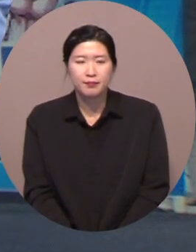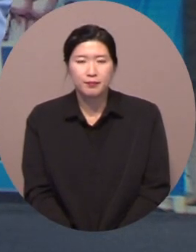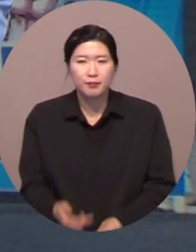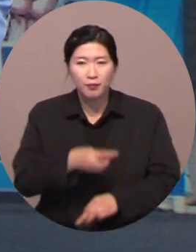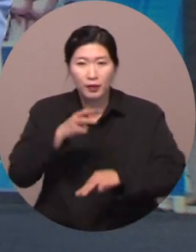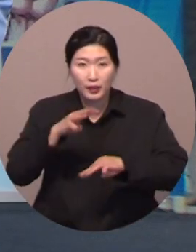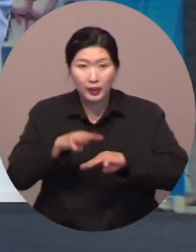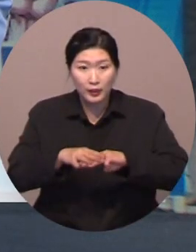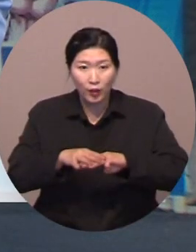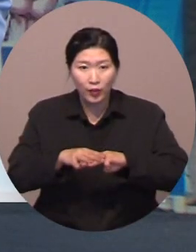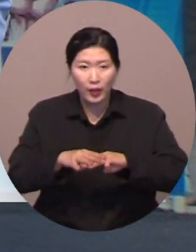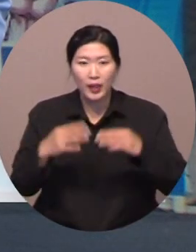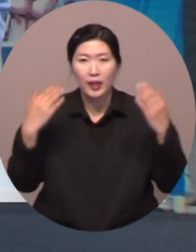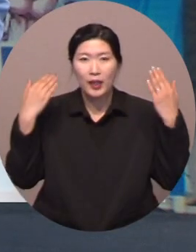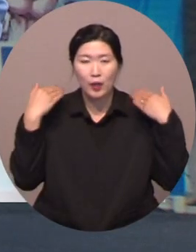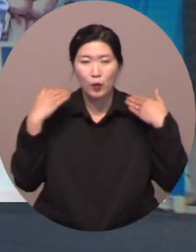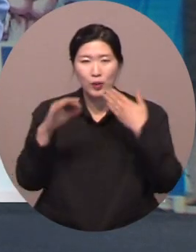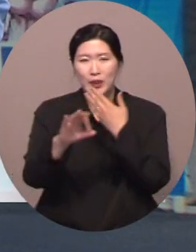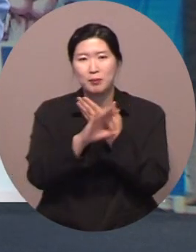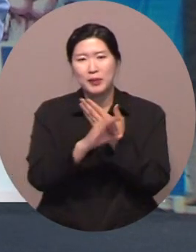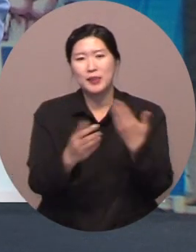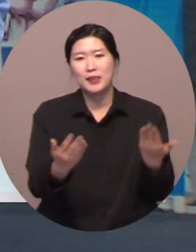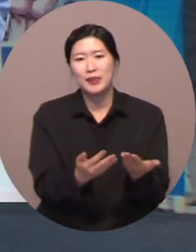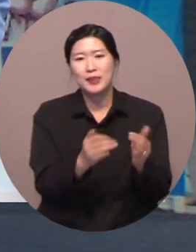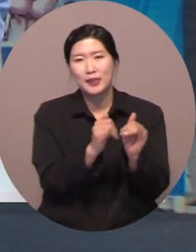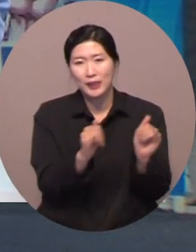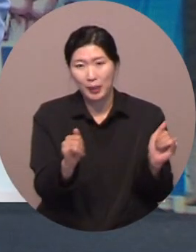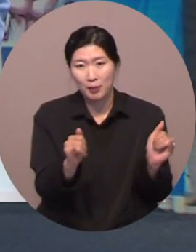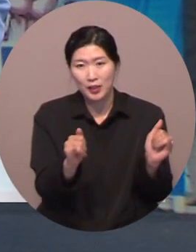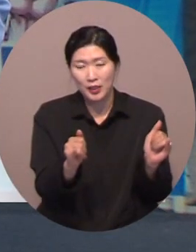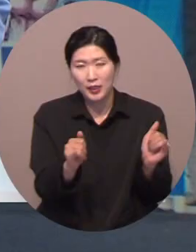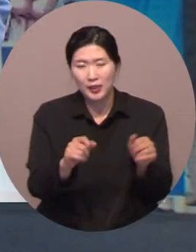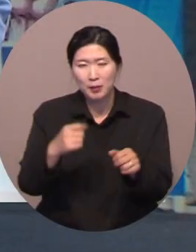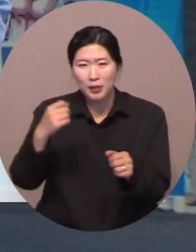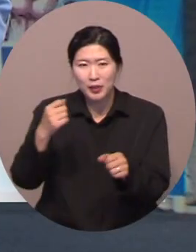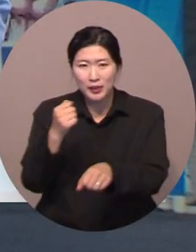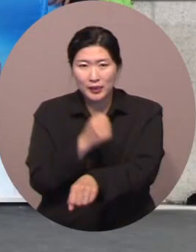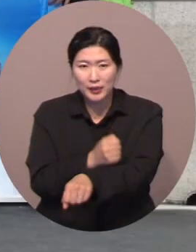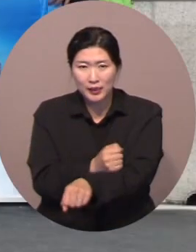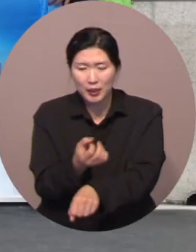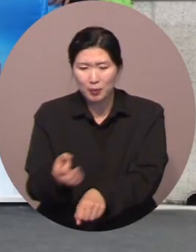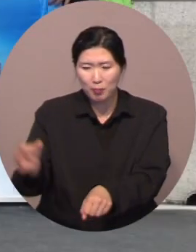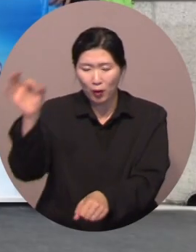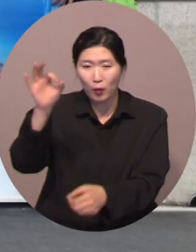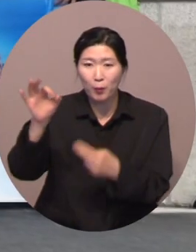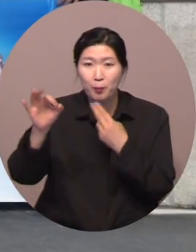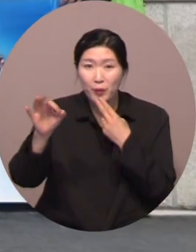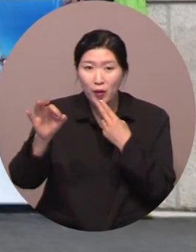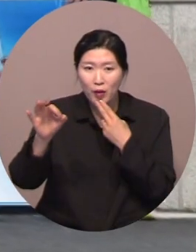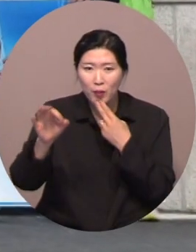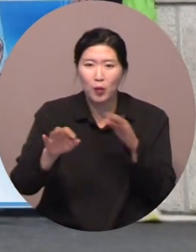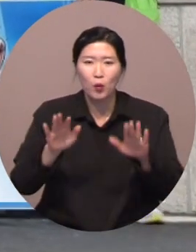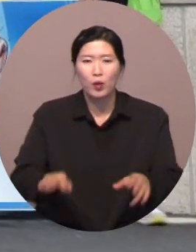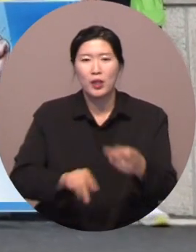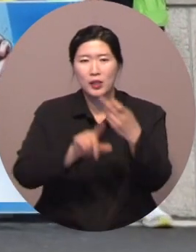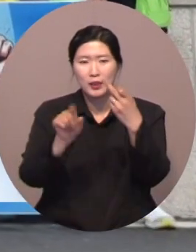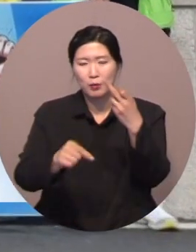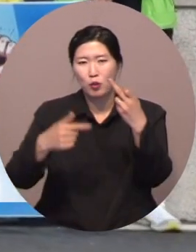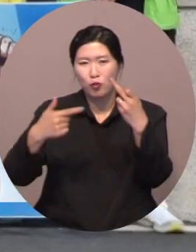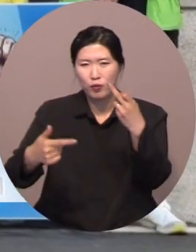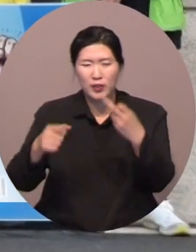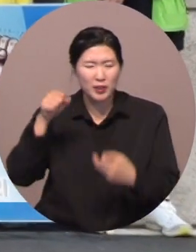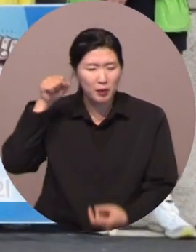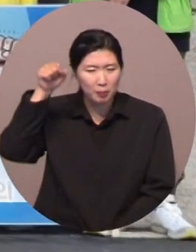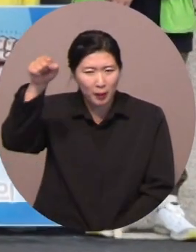대전학교 비정규직 연대 회의가 내년 약 1200만 원의 임금 인상이 이루어지지 않으면 오는 12월 6일 총파업에